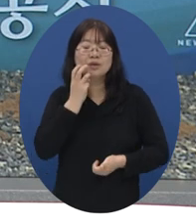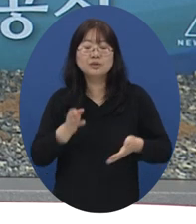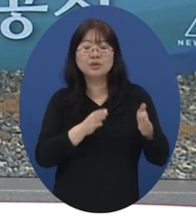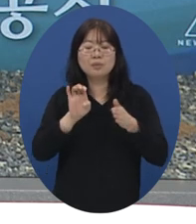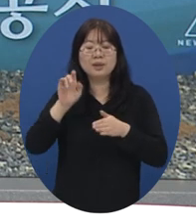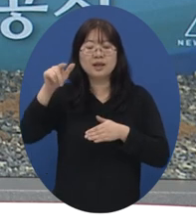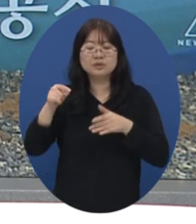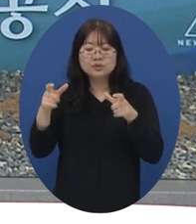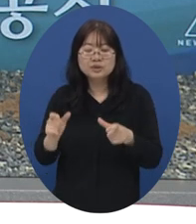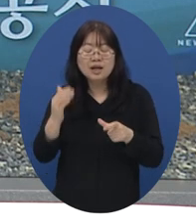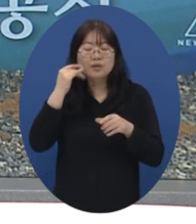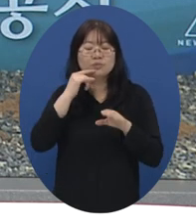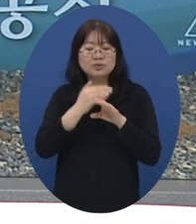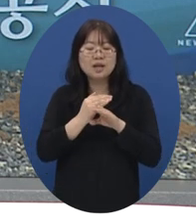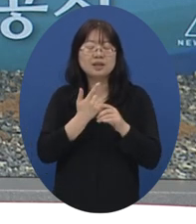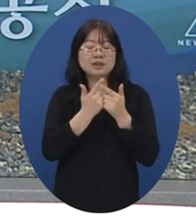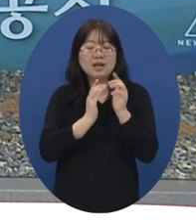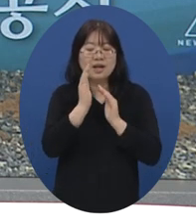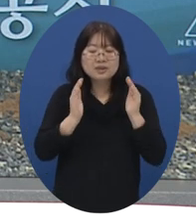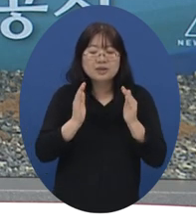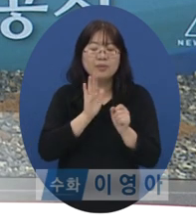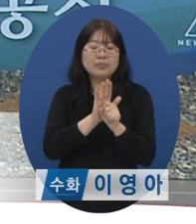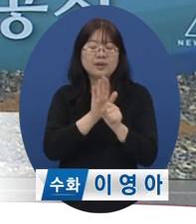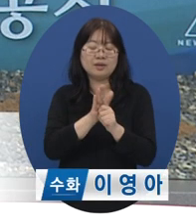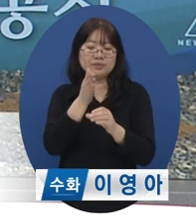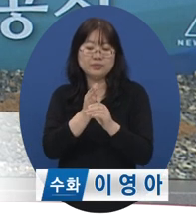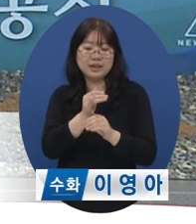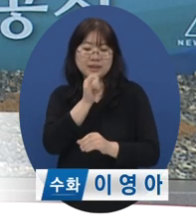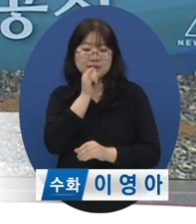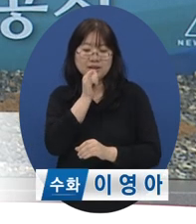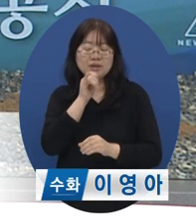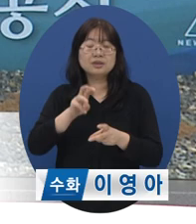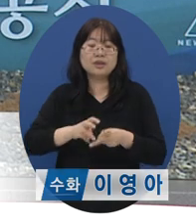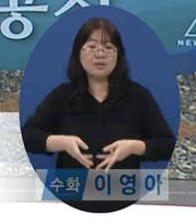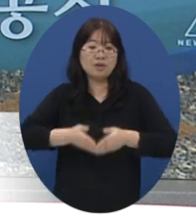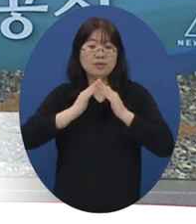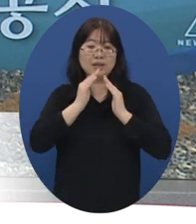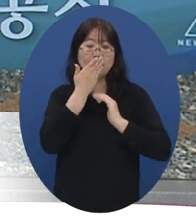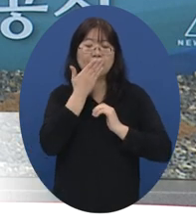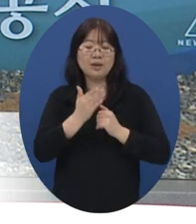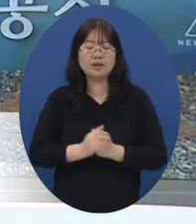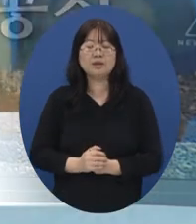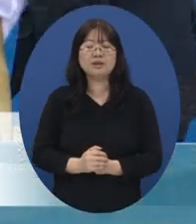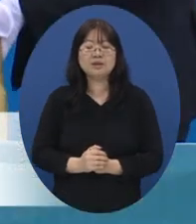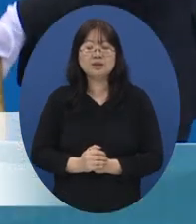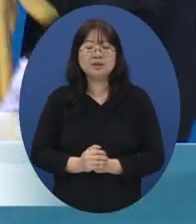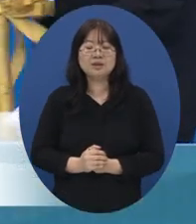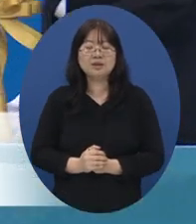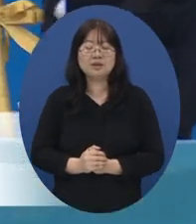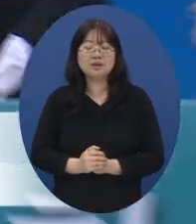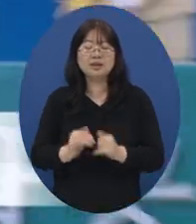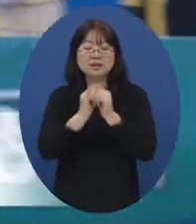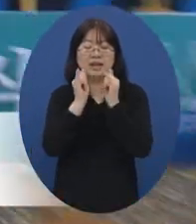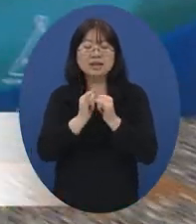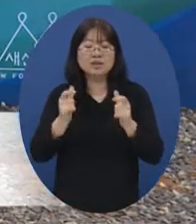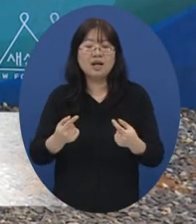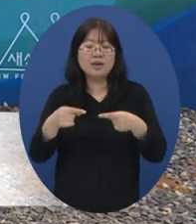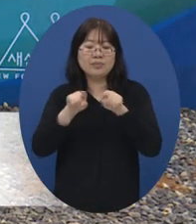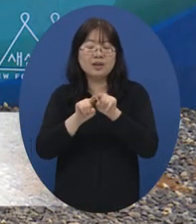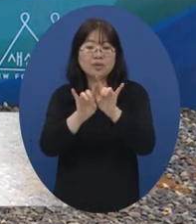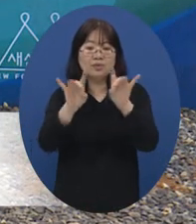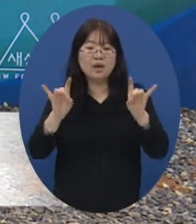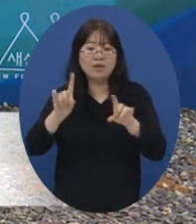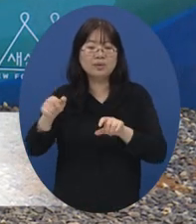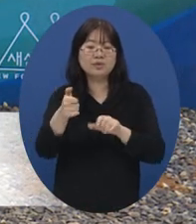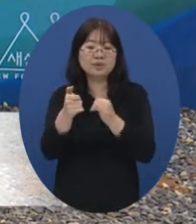경기도 파주에 남 북한 산림 협력에 거점이 될 남북 살림 협력 센터가 건립되면 이다 산림자원 4일 지역 주민과